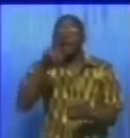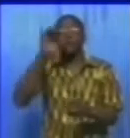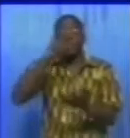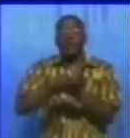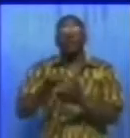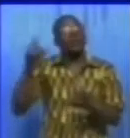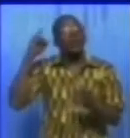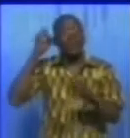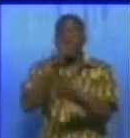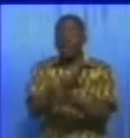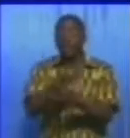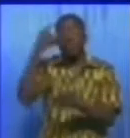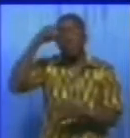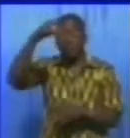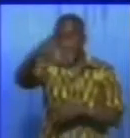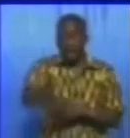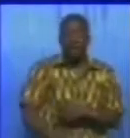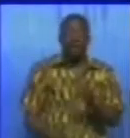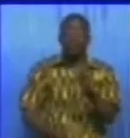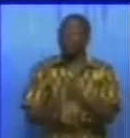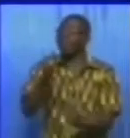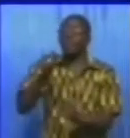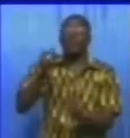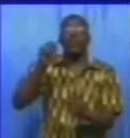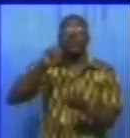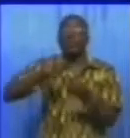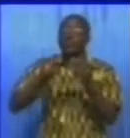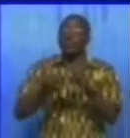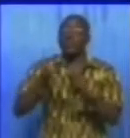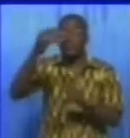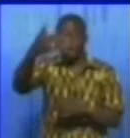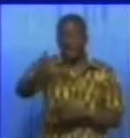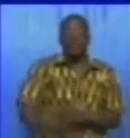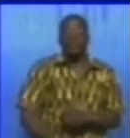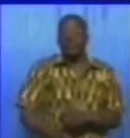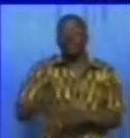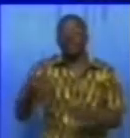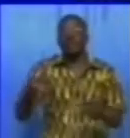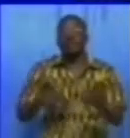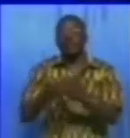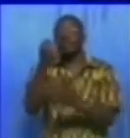accueillir le plus grand nombre des invités qui arrivent pour le 11 décembre? Bon, au moins,